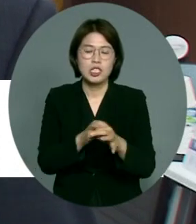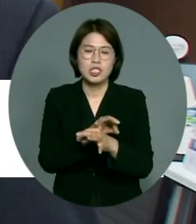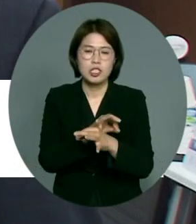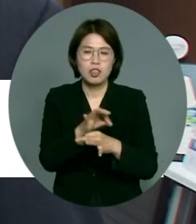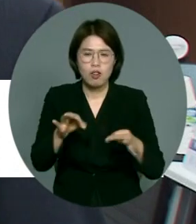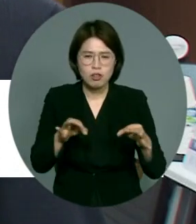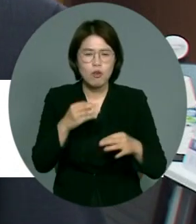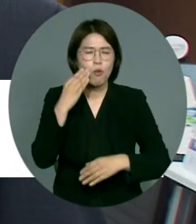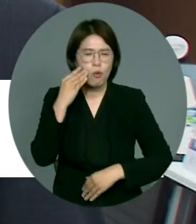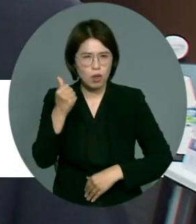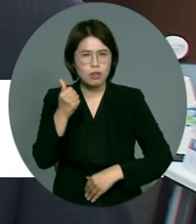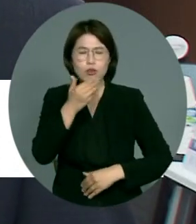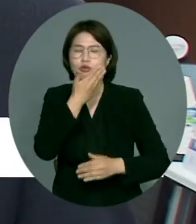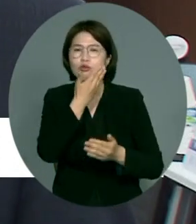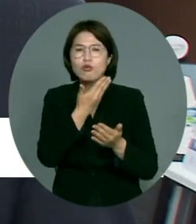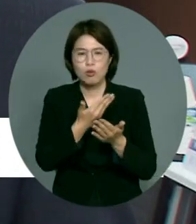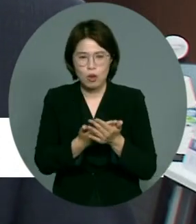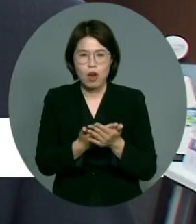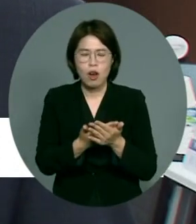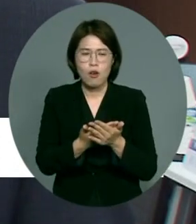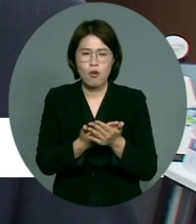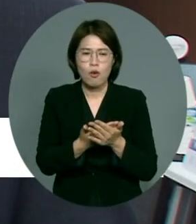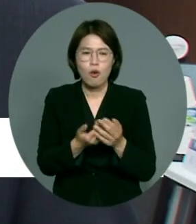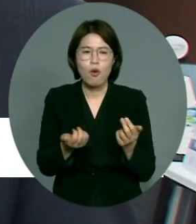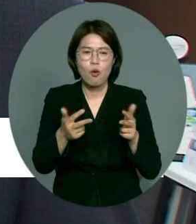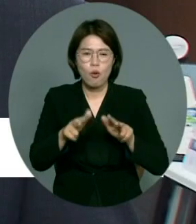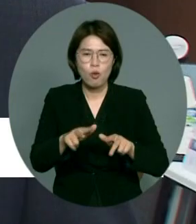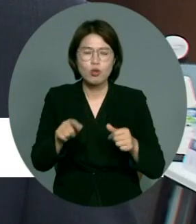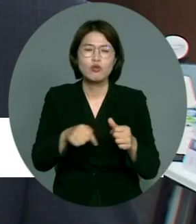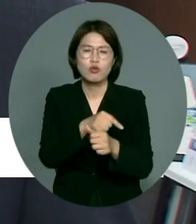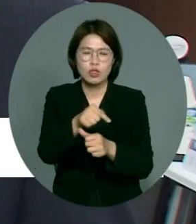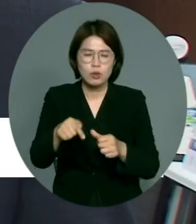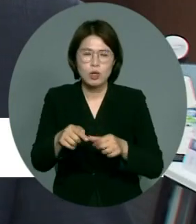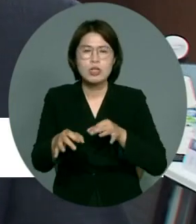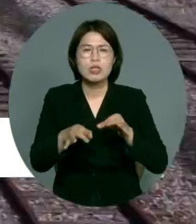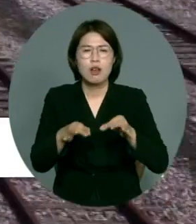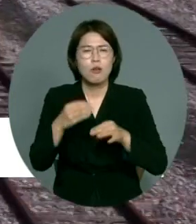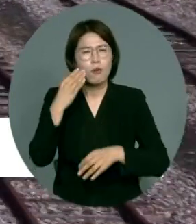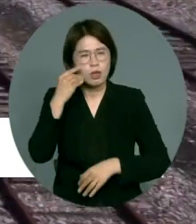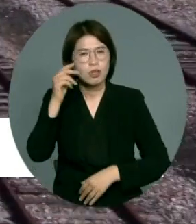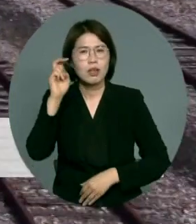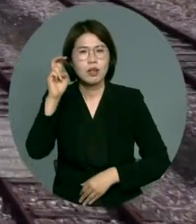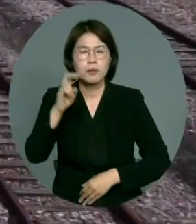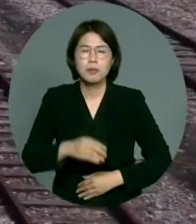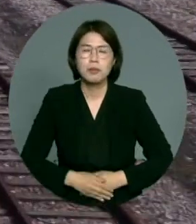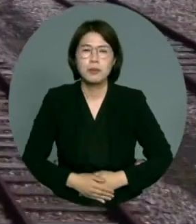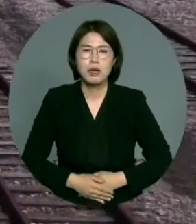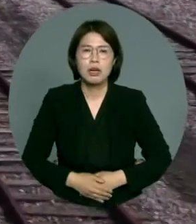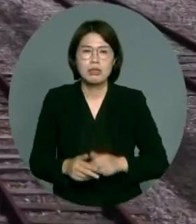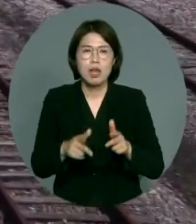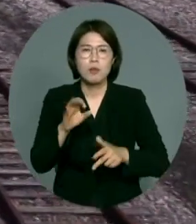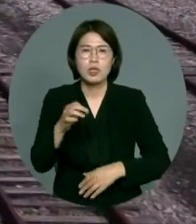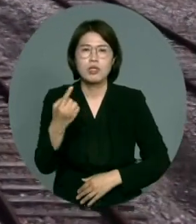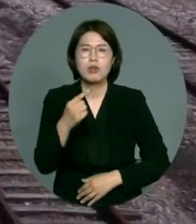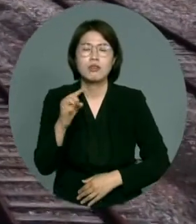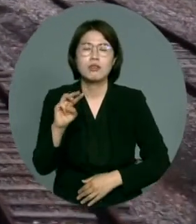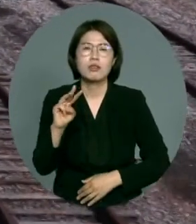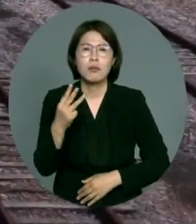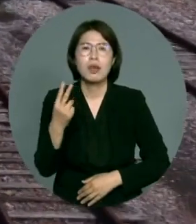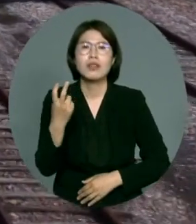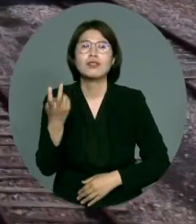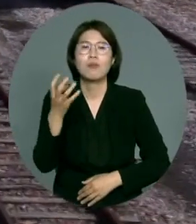활성화 굉장히 중요하고 그 공원을 중심으로 인근 상권이 굉장히 화사한 총 사업비는 1320 어